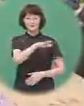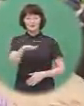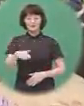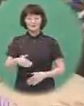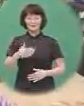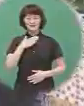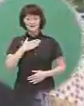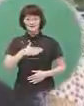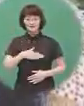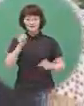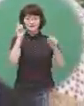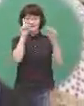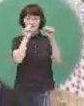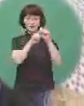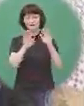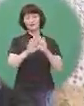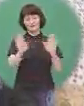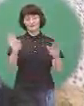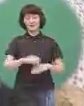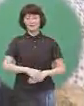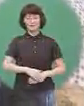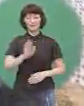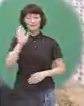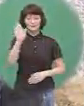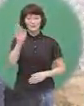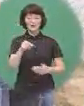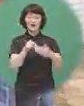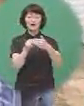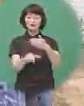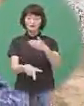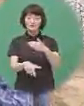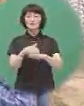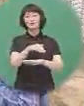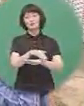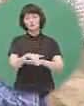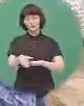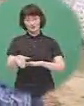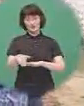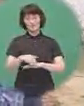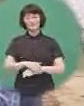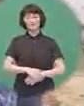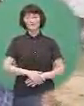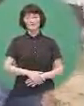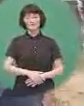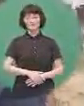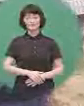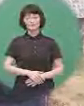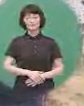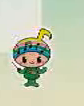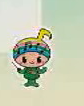開催されているこのツアー、次回は9月に予定されています。